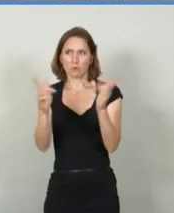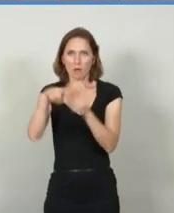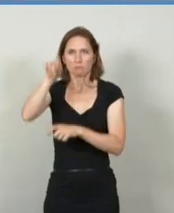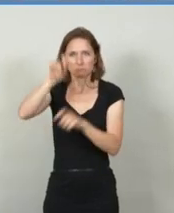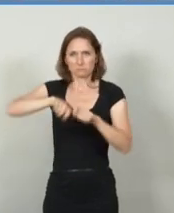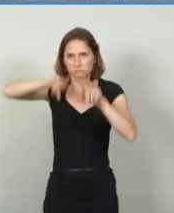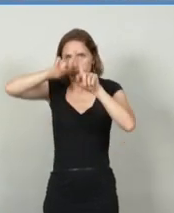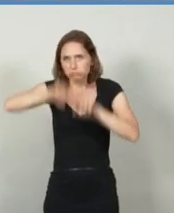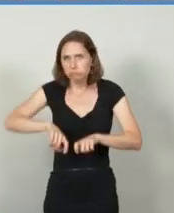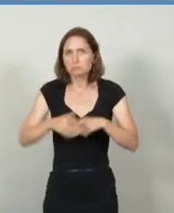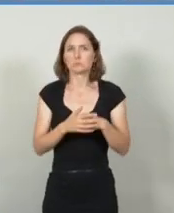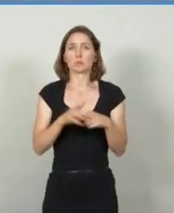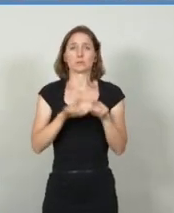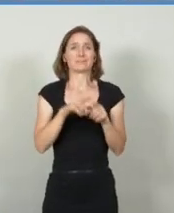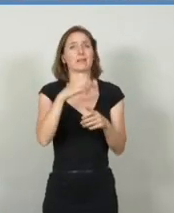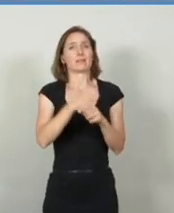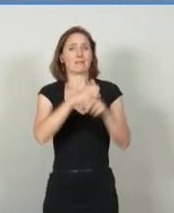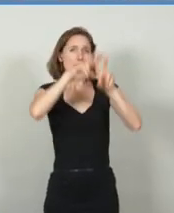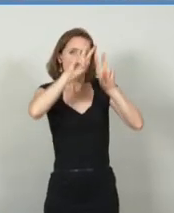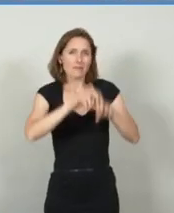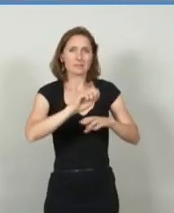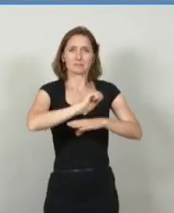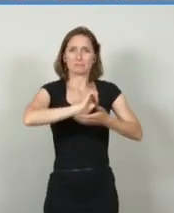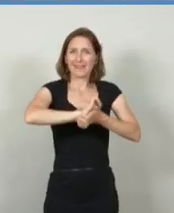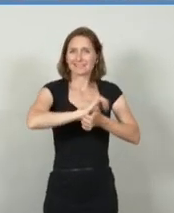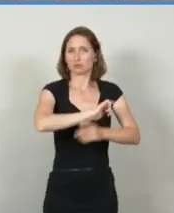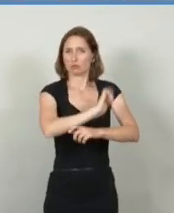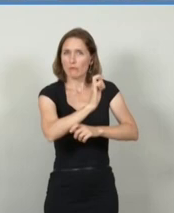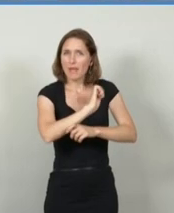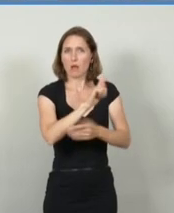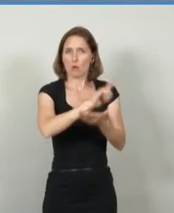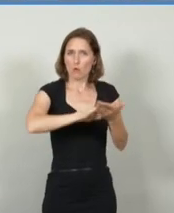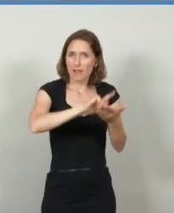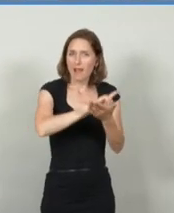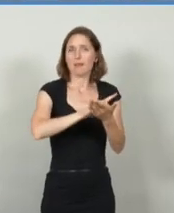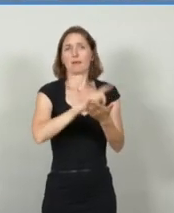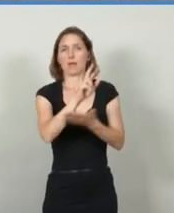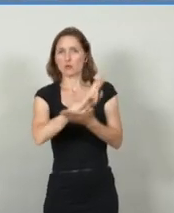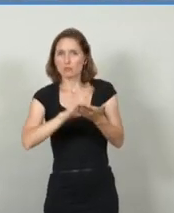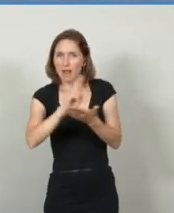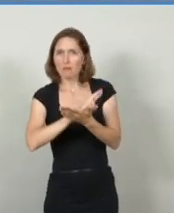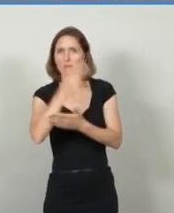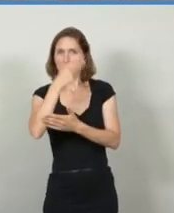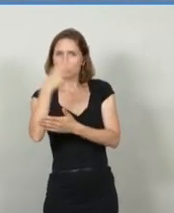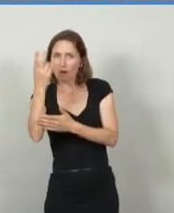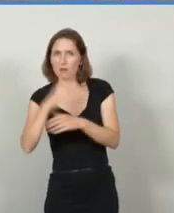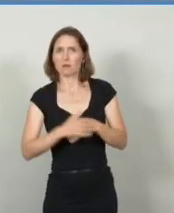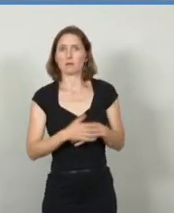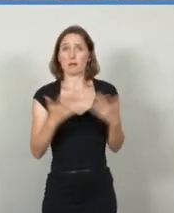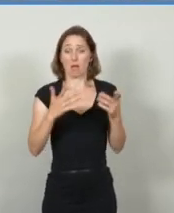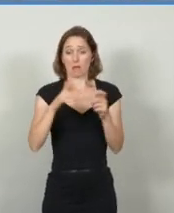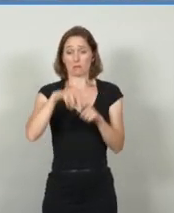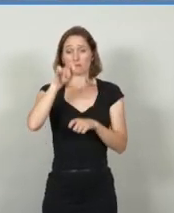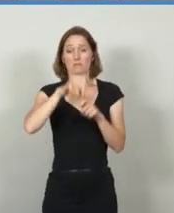presse locale mais aussi régionale et aussi nationale ont été portées ce que nous retenons de cette enquête là